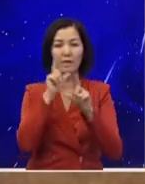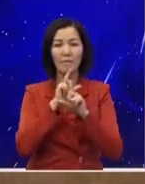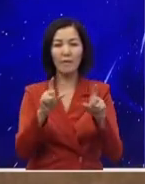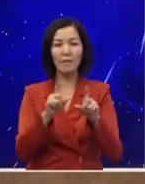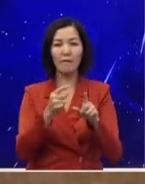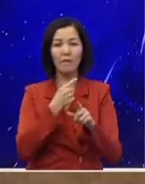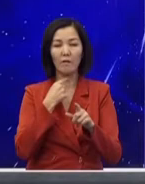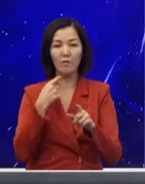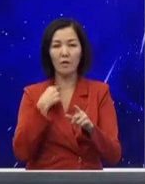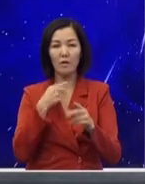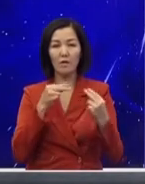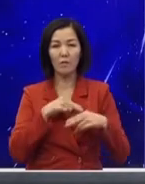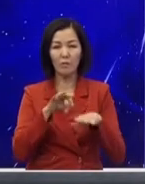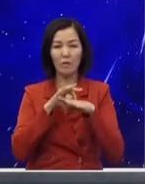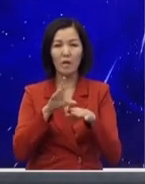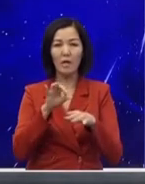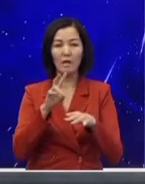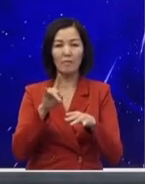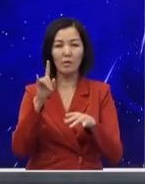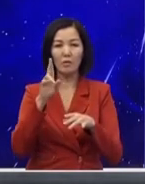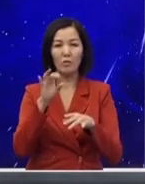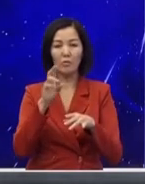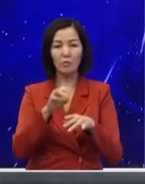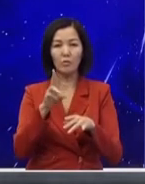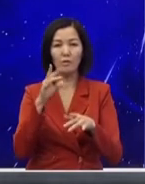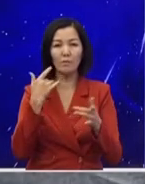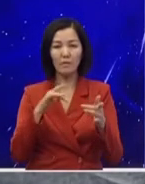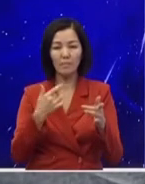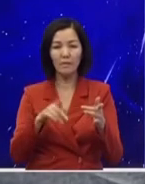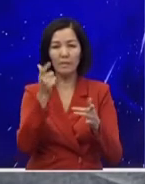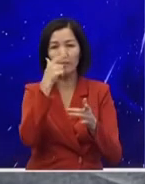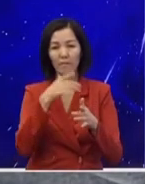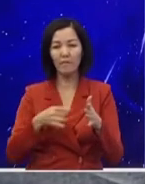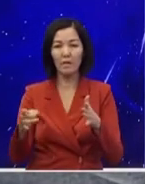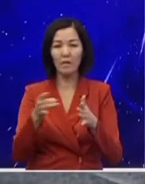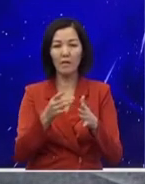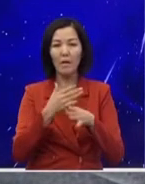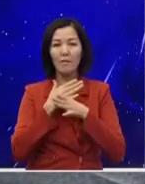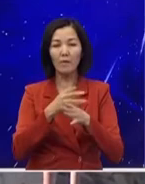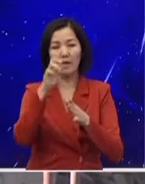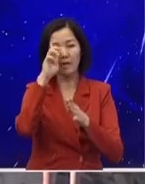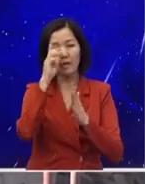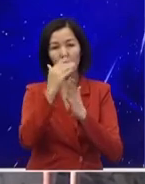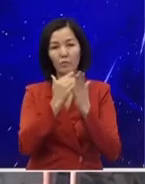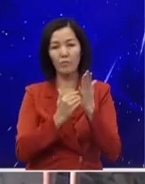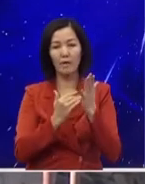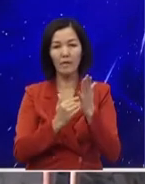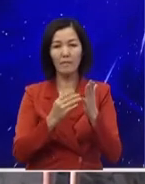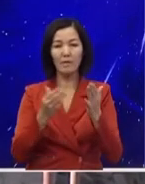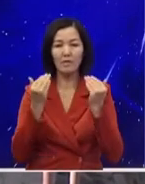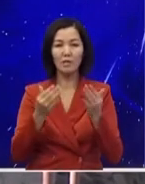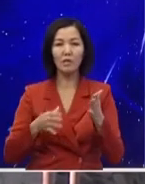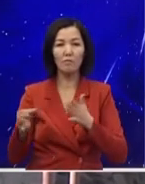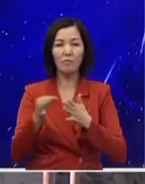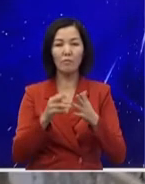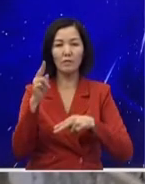Помимо Талдыкургана, работы ведутся в Имбиши-Казахском, Куксусском, Жамбылском и Панфиловском районах. Благодаря госпрограмме также в области